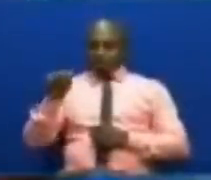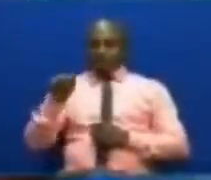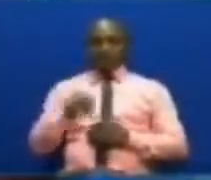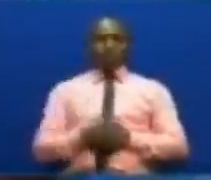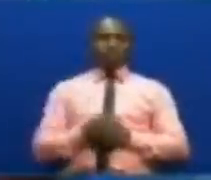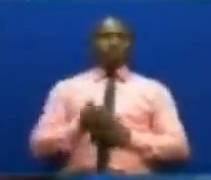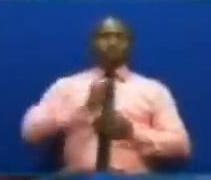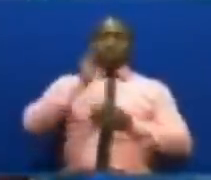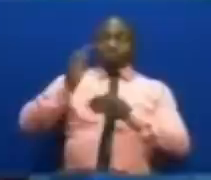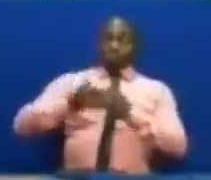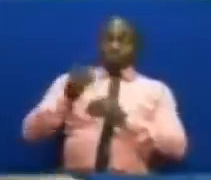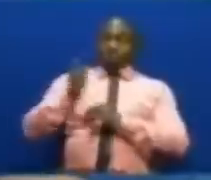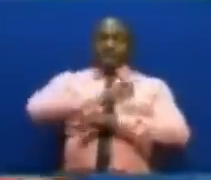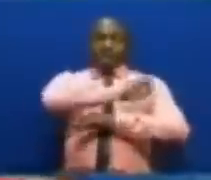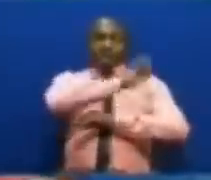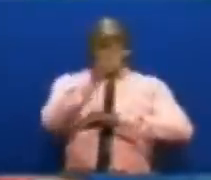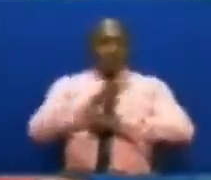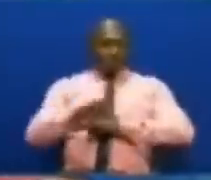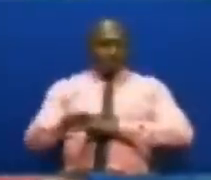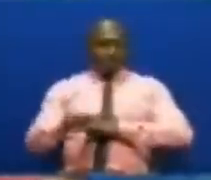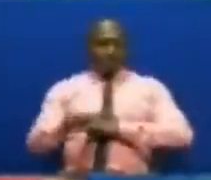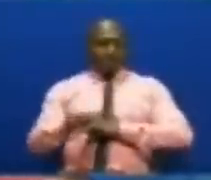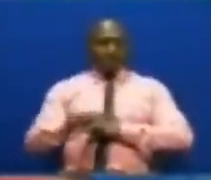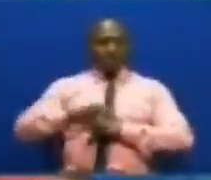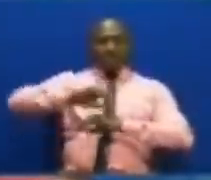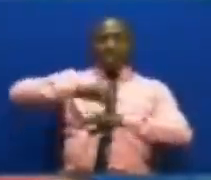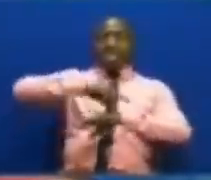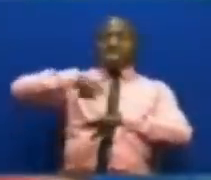huko Zanzibar na sasa ni kisiwani Pemba.